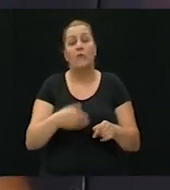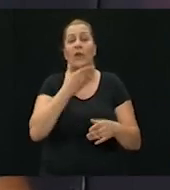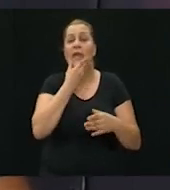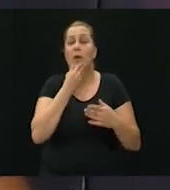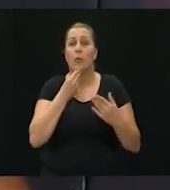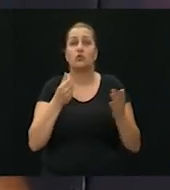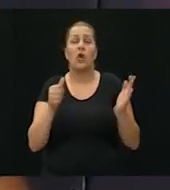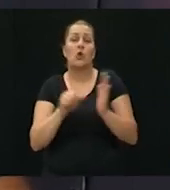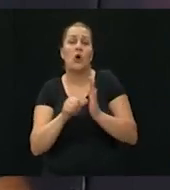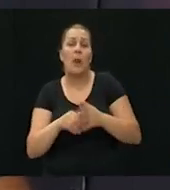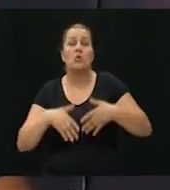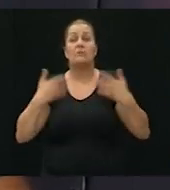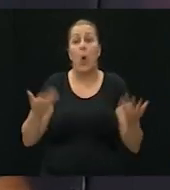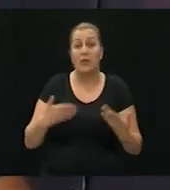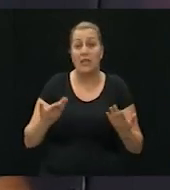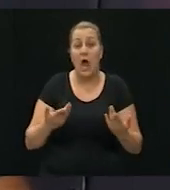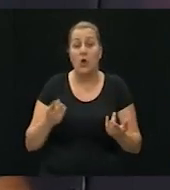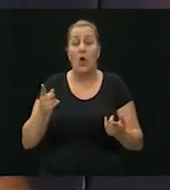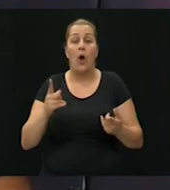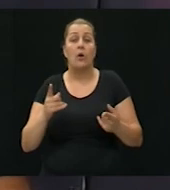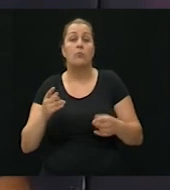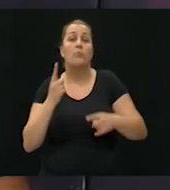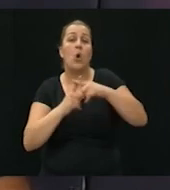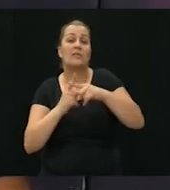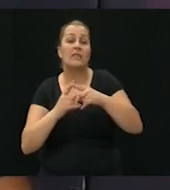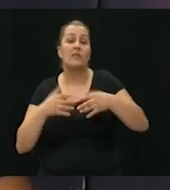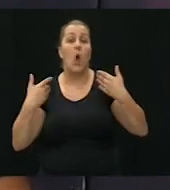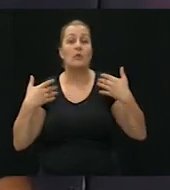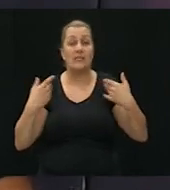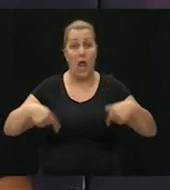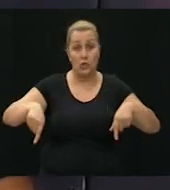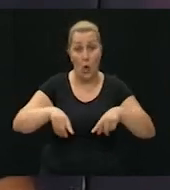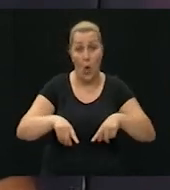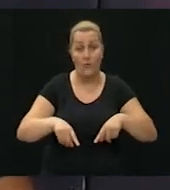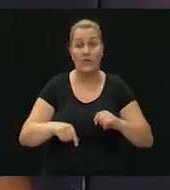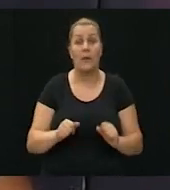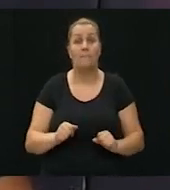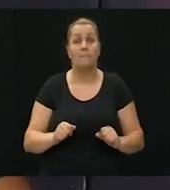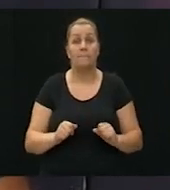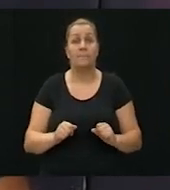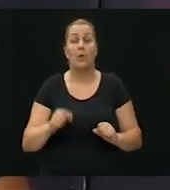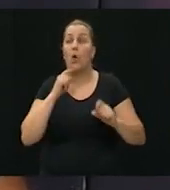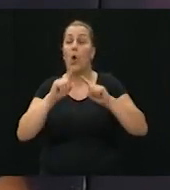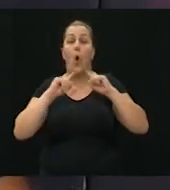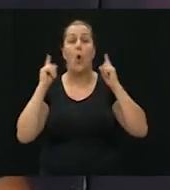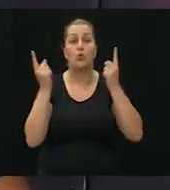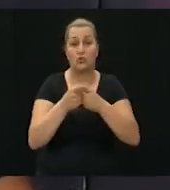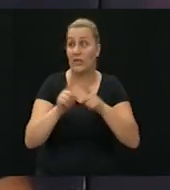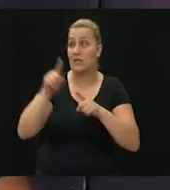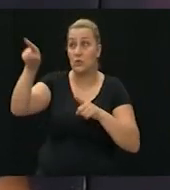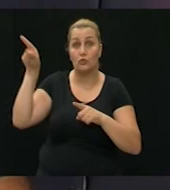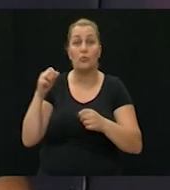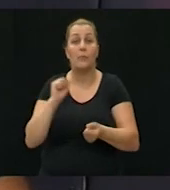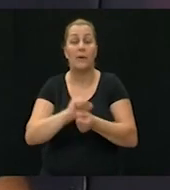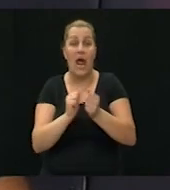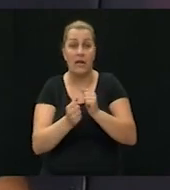je spontano, što vlada jedno ozračje pozitivno ovdje u ovome naselju koje je u okruženju i sami branitelja,